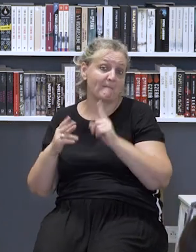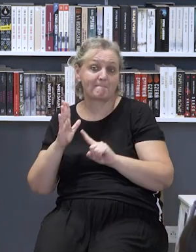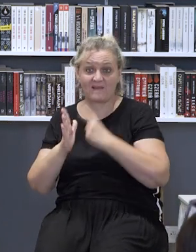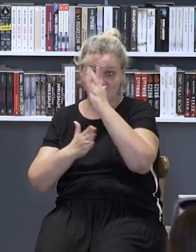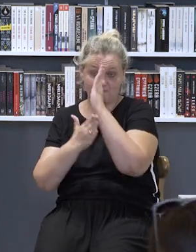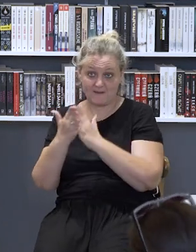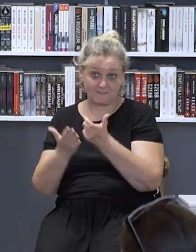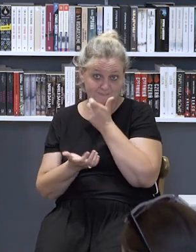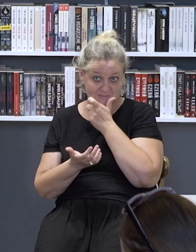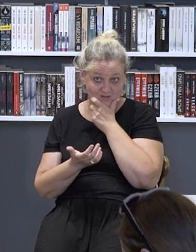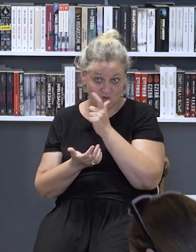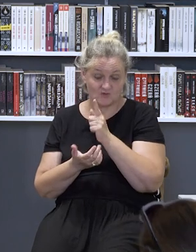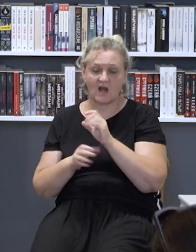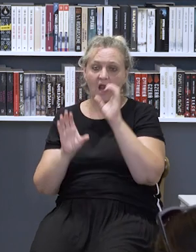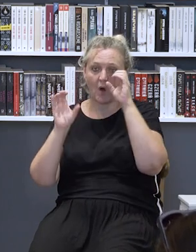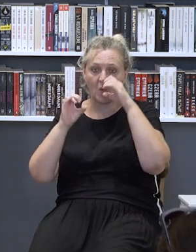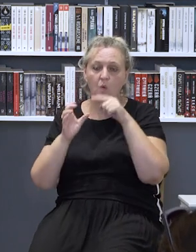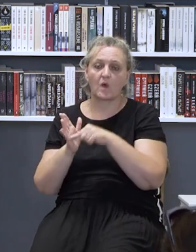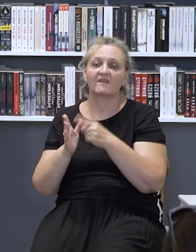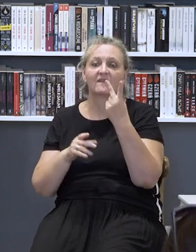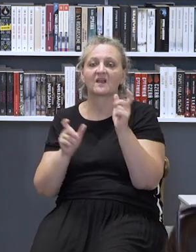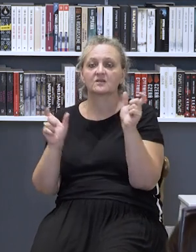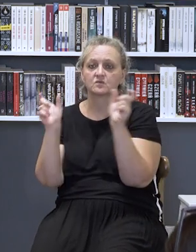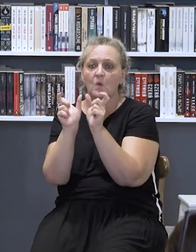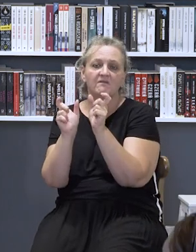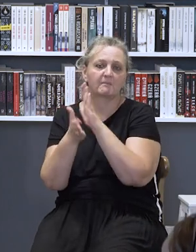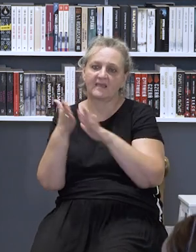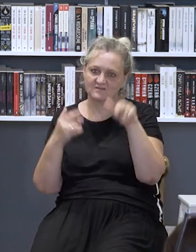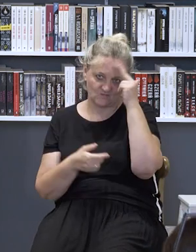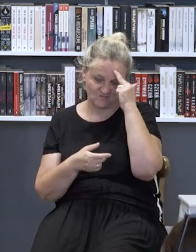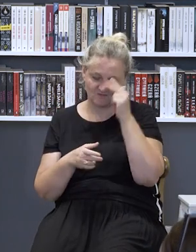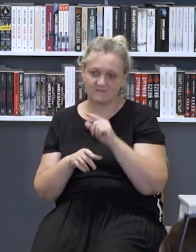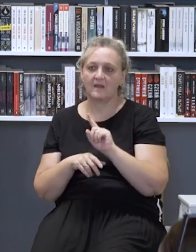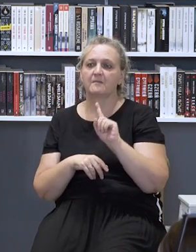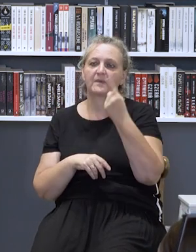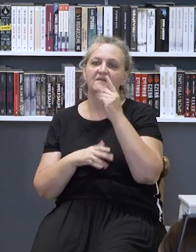mapa Bydgoszczy, a Google przeczytał dwa słowa bez zrozumienia i podpowiedział mi